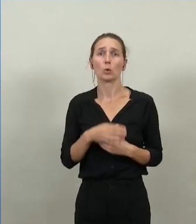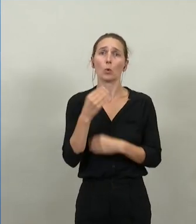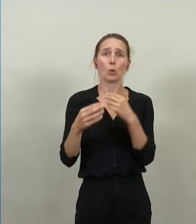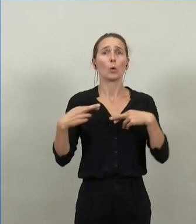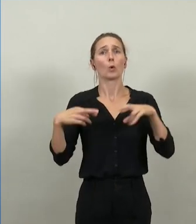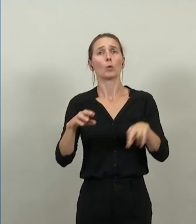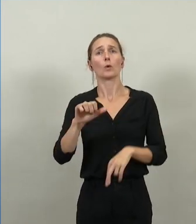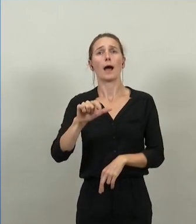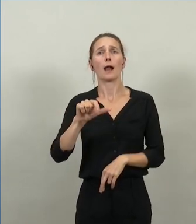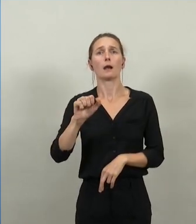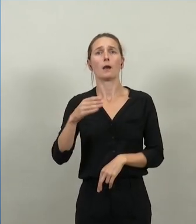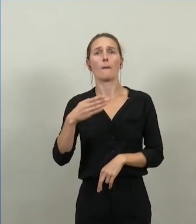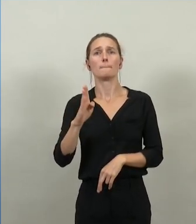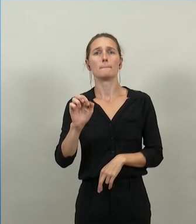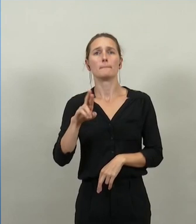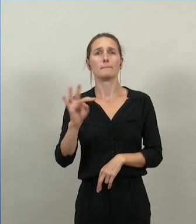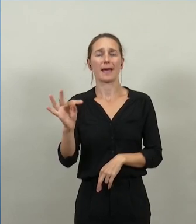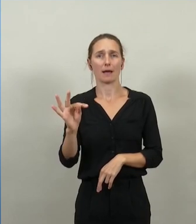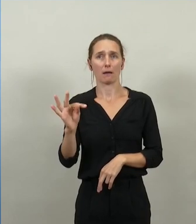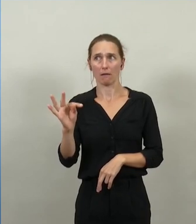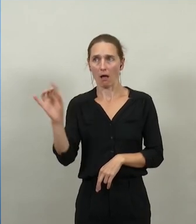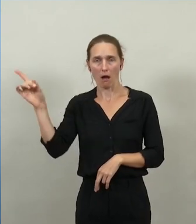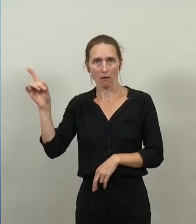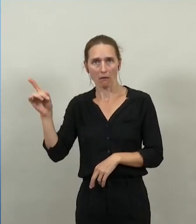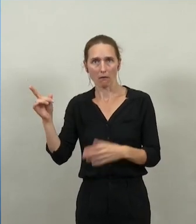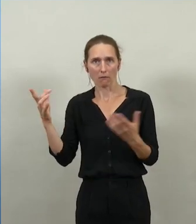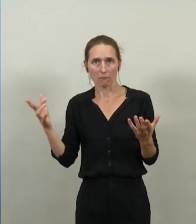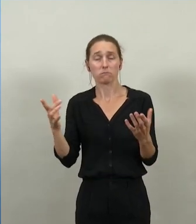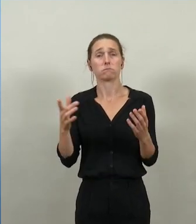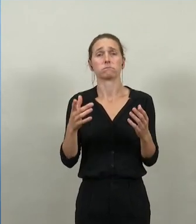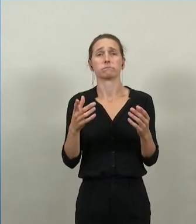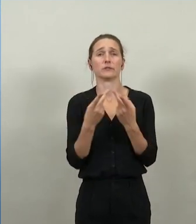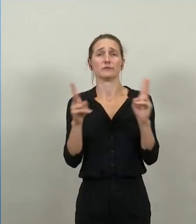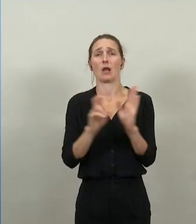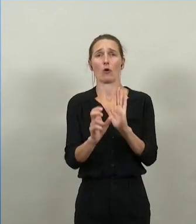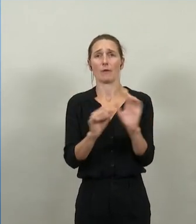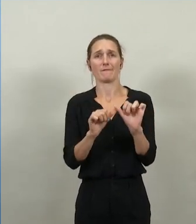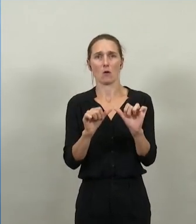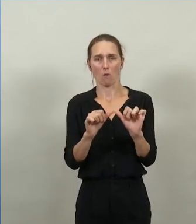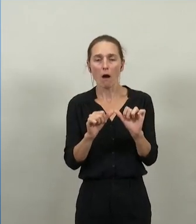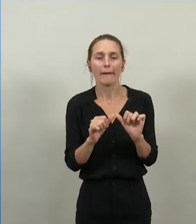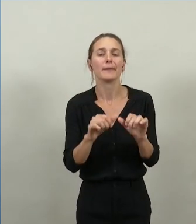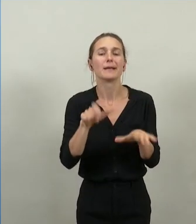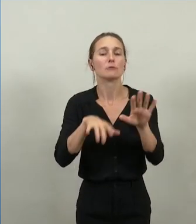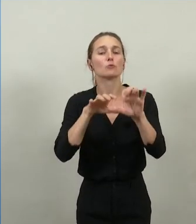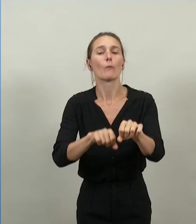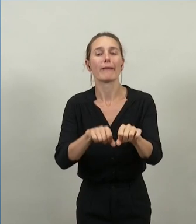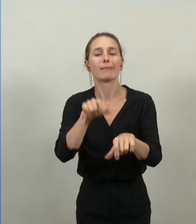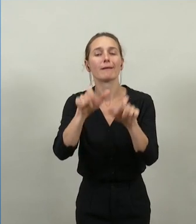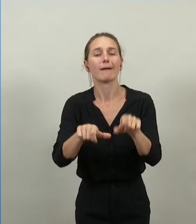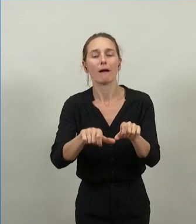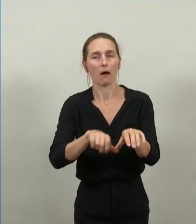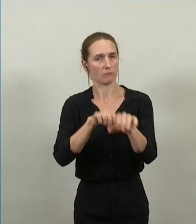la municipalité a carrément contractualisé avec les occupants pour leur garantir la jouissance des locaux municipaux à des tarifs bien